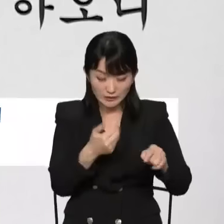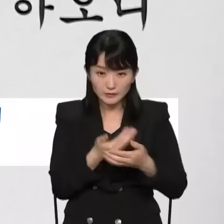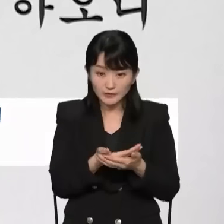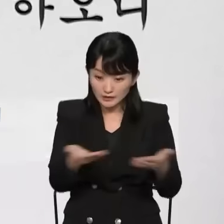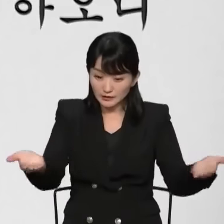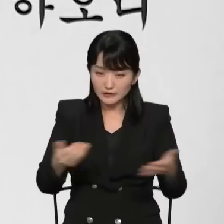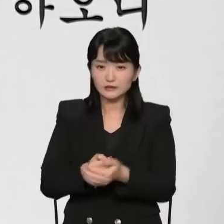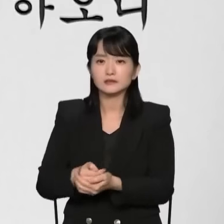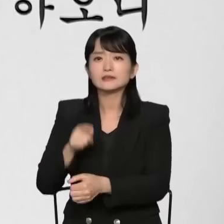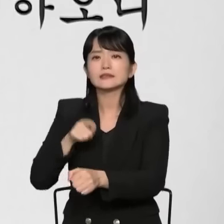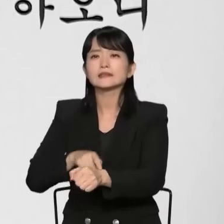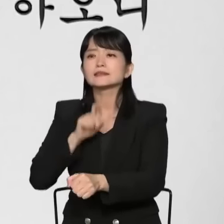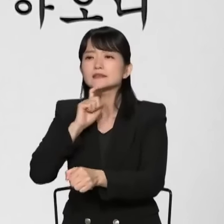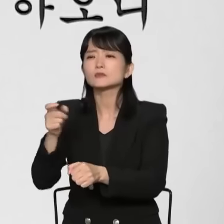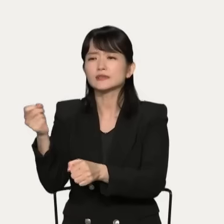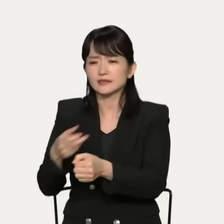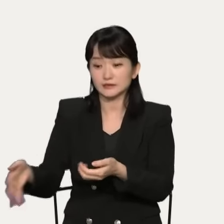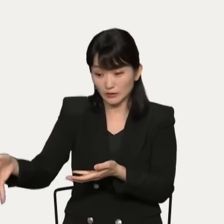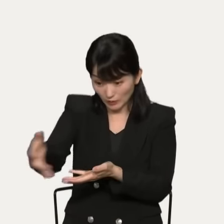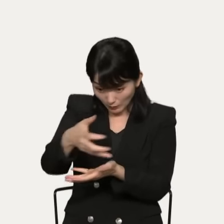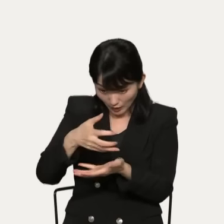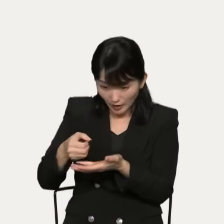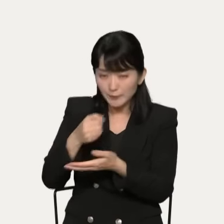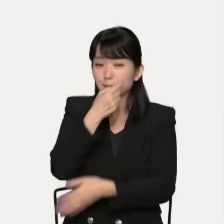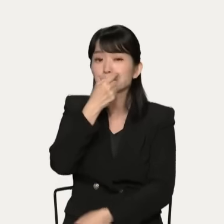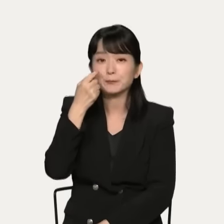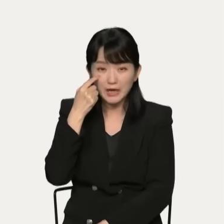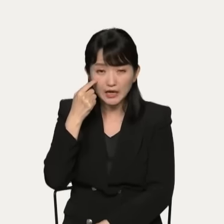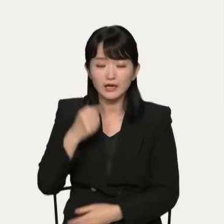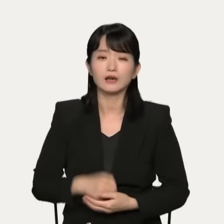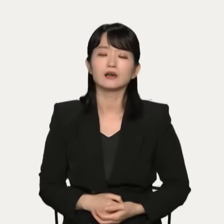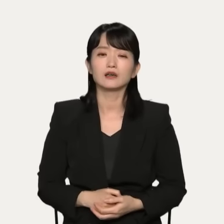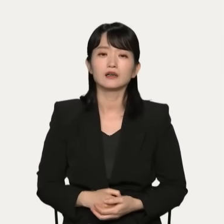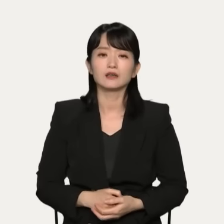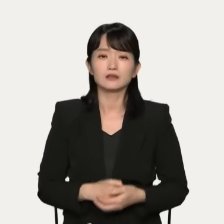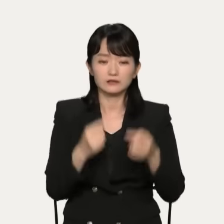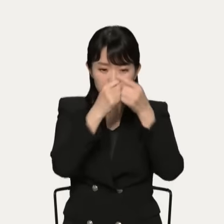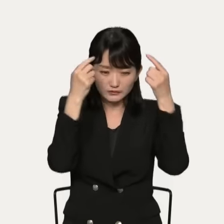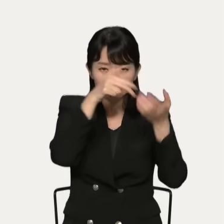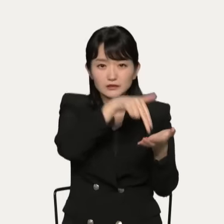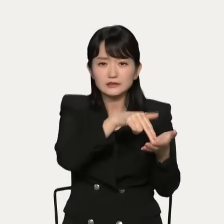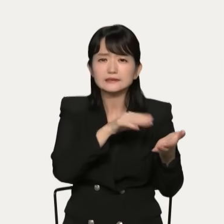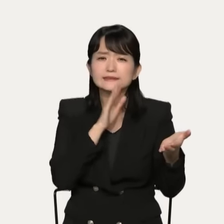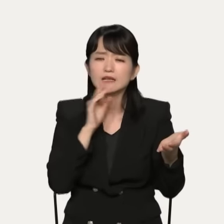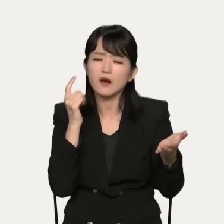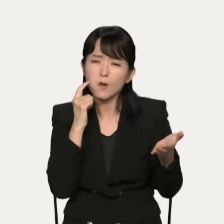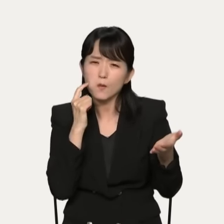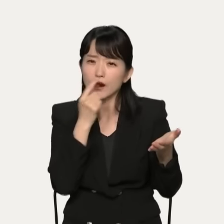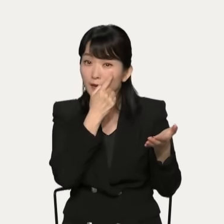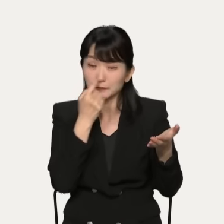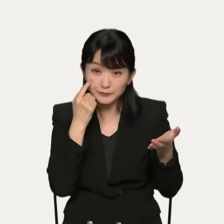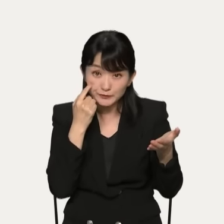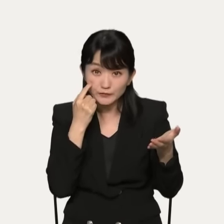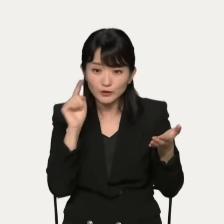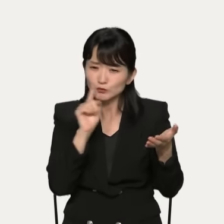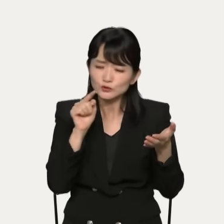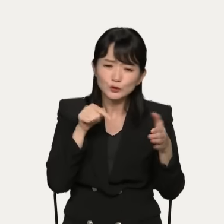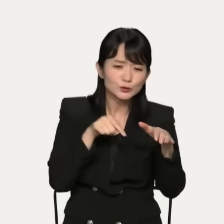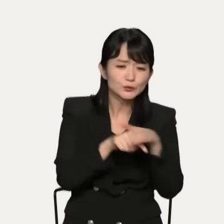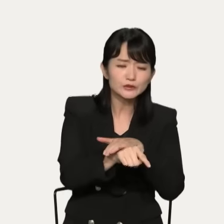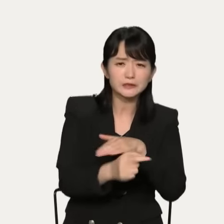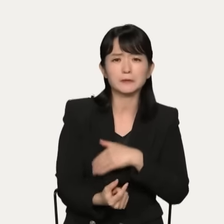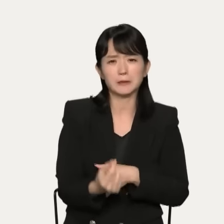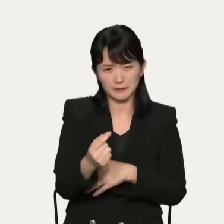1시 10분쯤 다시 회수됐다는 사실을 확인했습니다. 연세대는 사실관계부터 확실히 확인하고 어떤 조치를 취할지